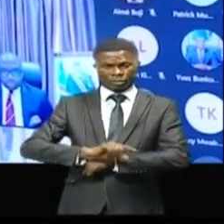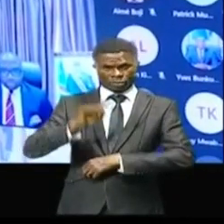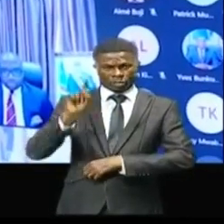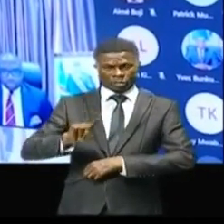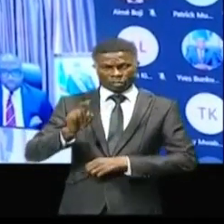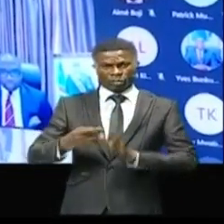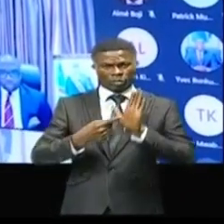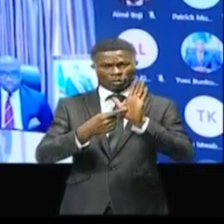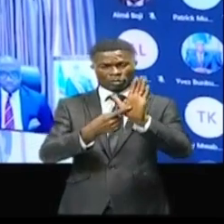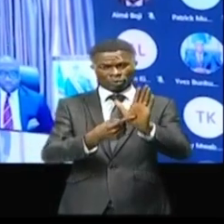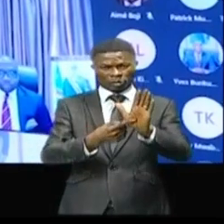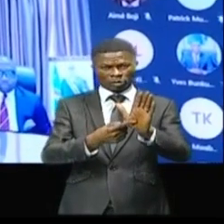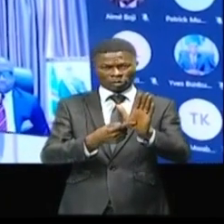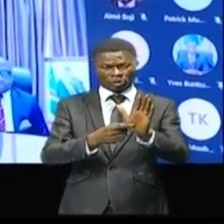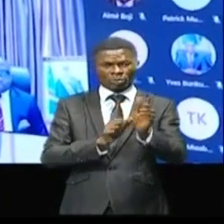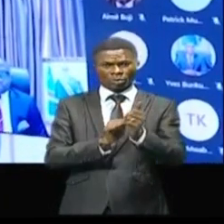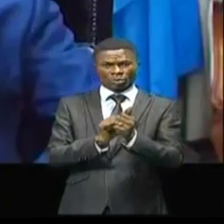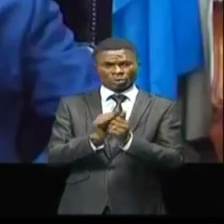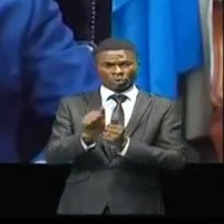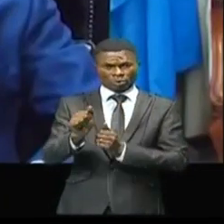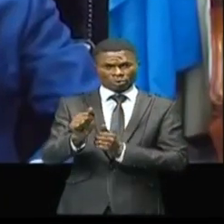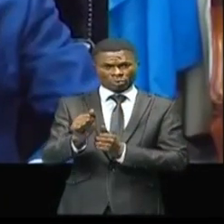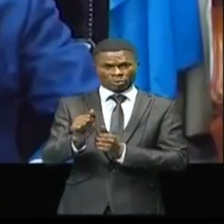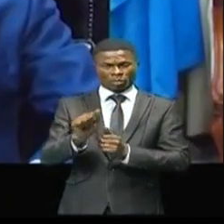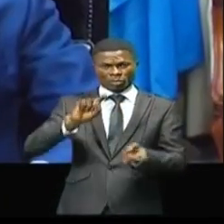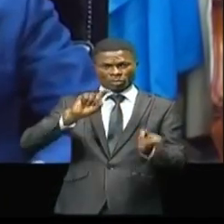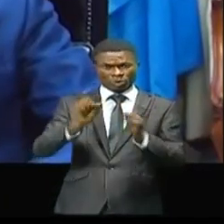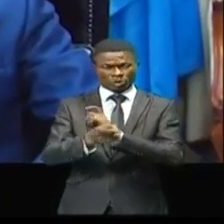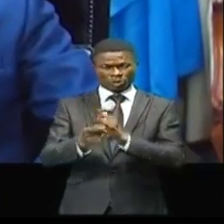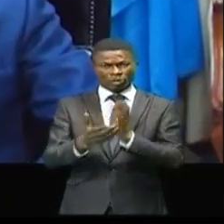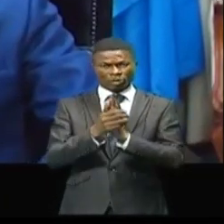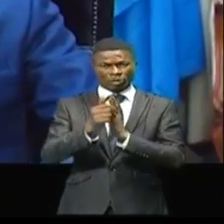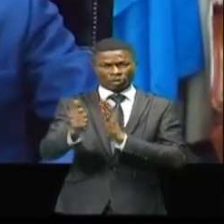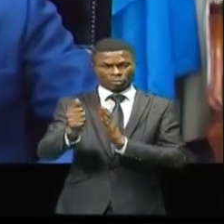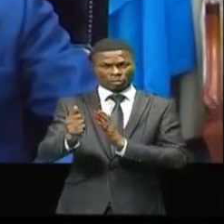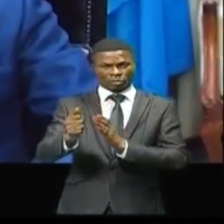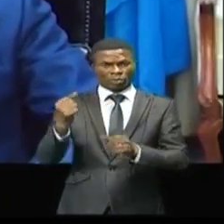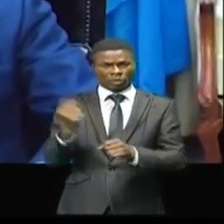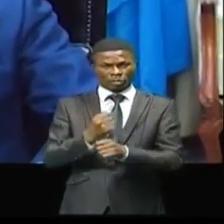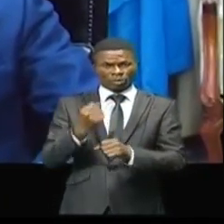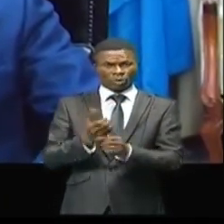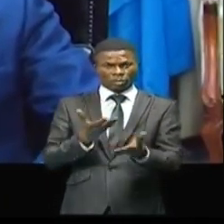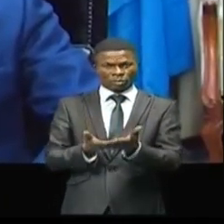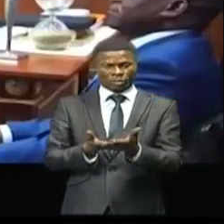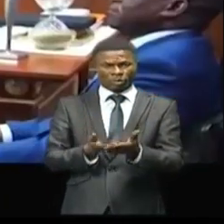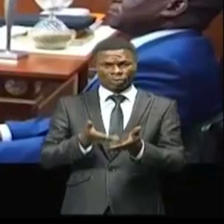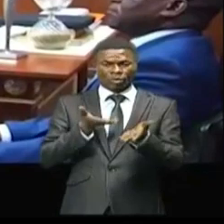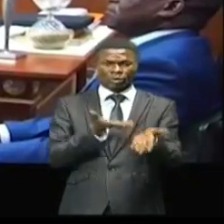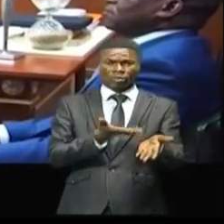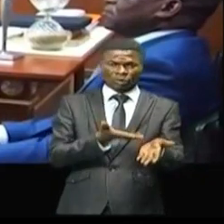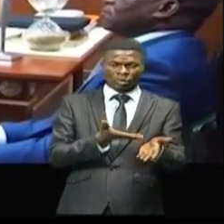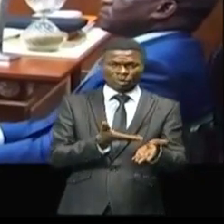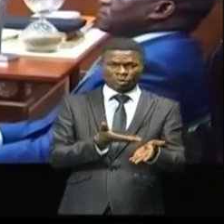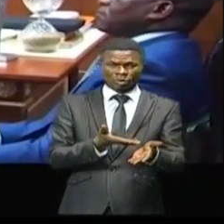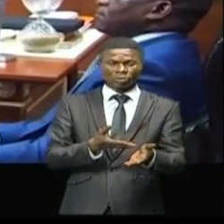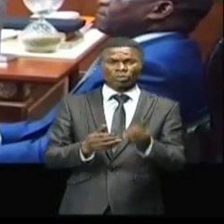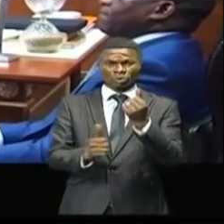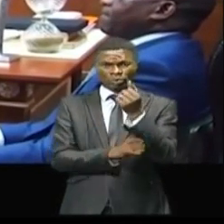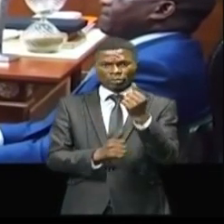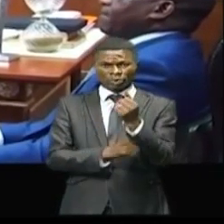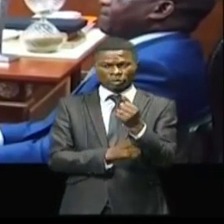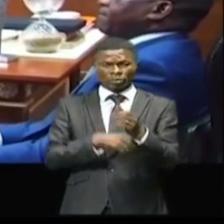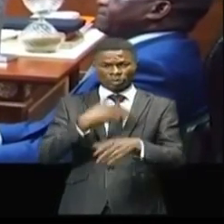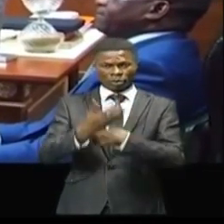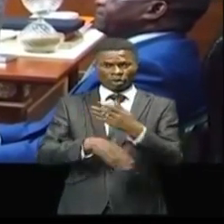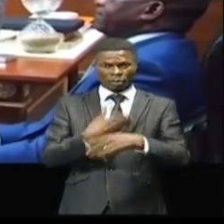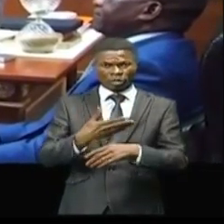ces manifester notamment par l'amélioration de la qualité des prestations et des services rendus aux usagers par la